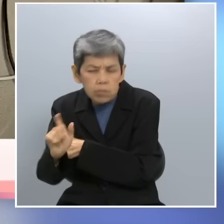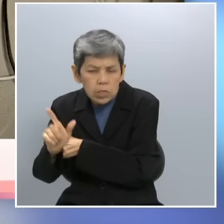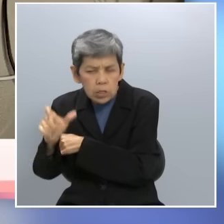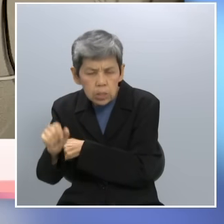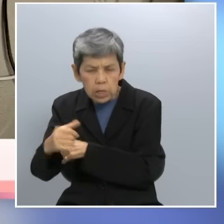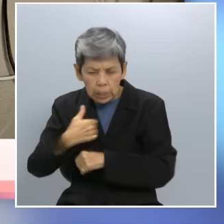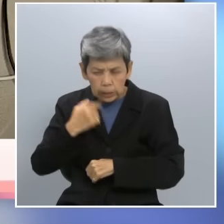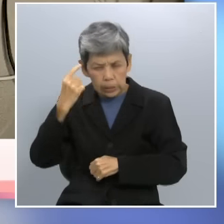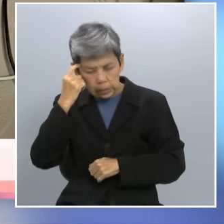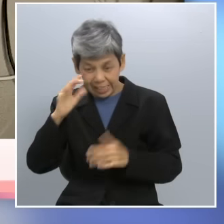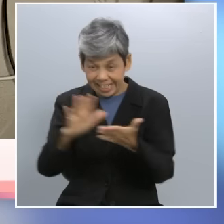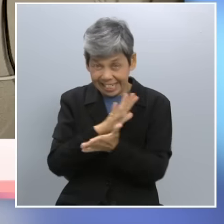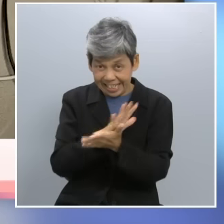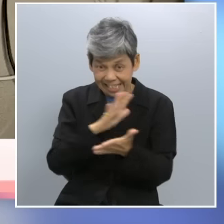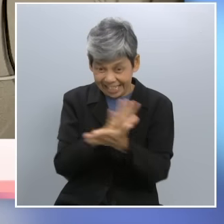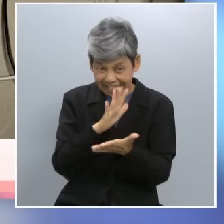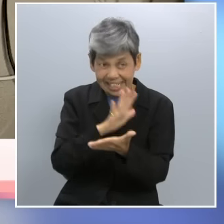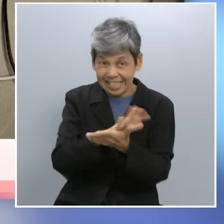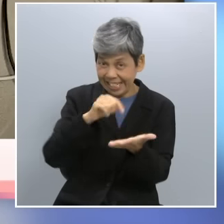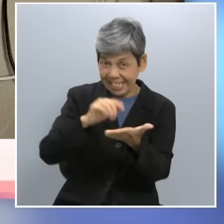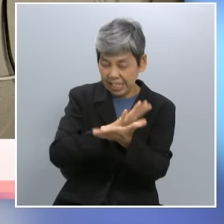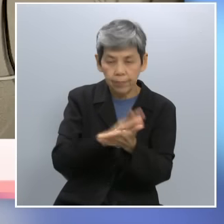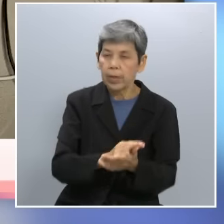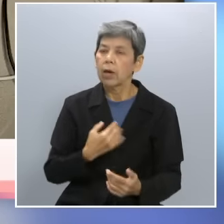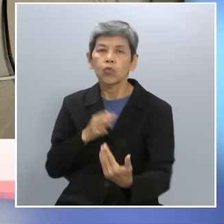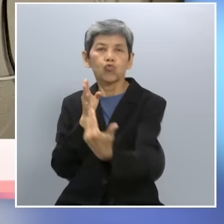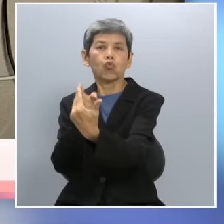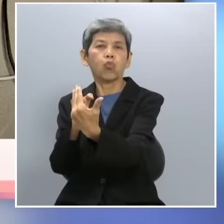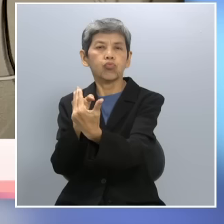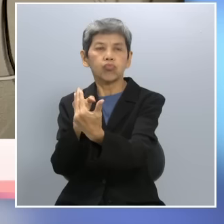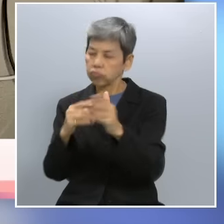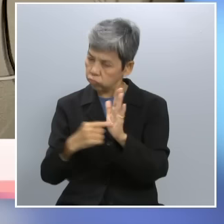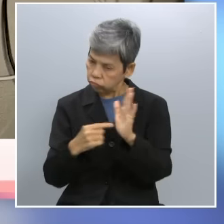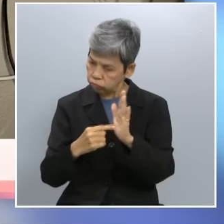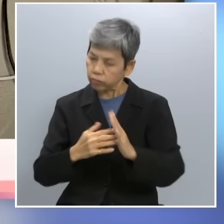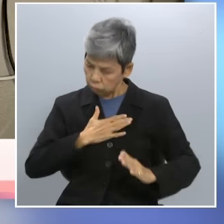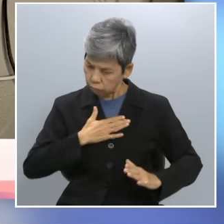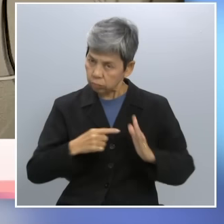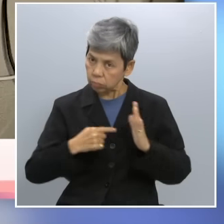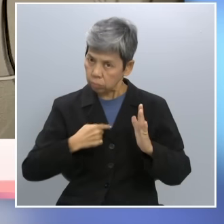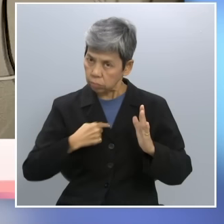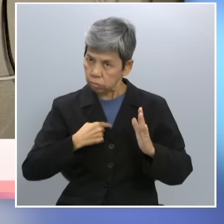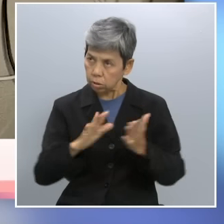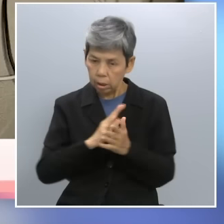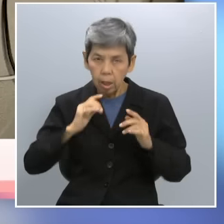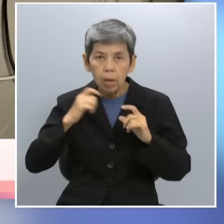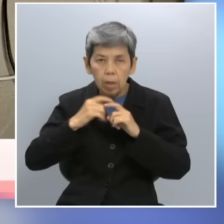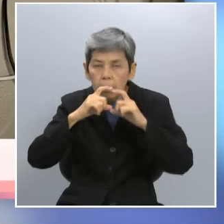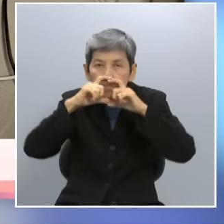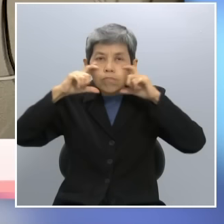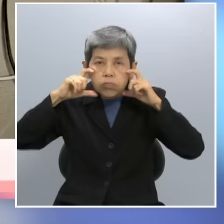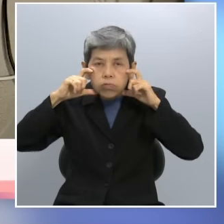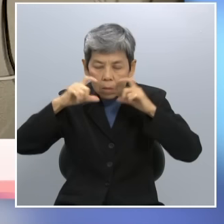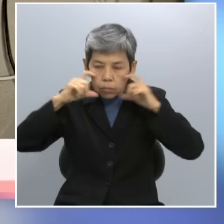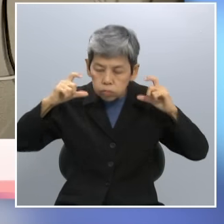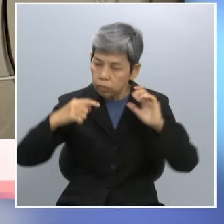เนี่ยมันก็เลยเอาเอกสารน่ะเนี่ยนะฮะไปยืนยันข้อเท็จจริงว่าเนี่ยมันคือตัวมันเองนะแต่มันใส่หน้ากากไว้ผมไม่เปิดแต่นี่คือ